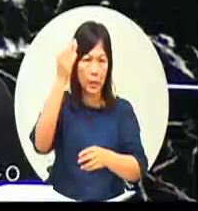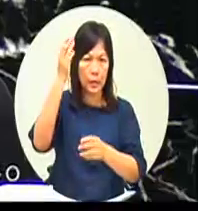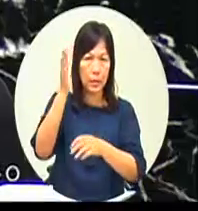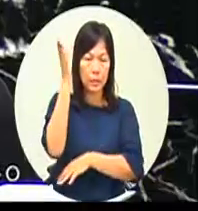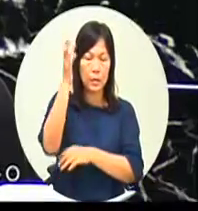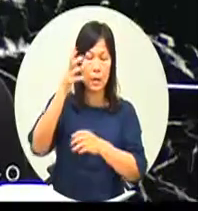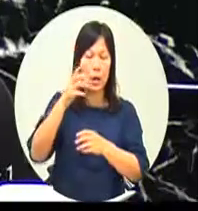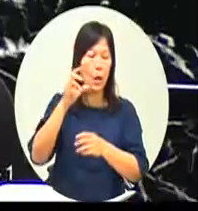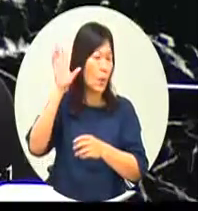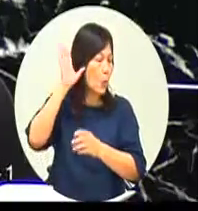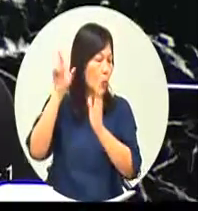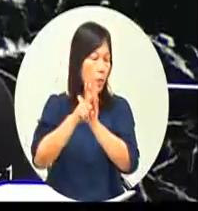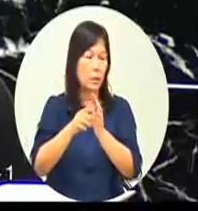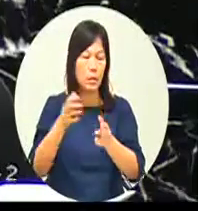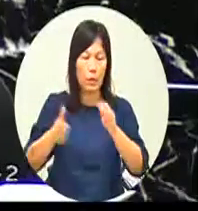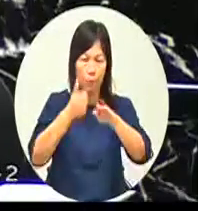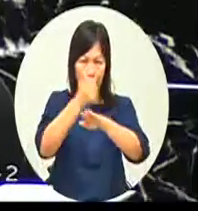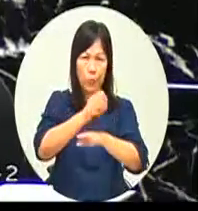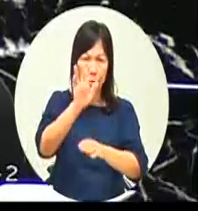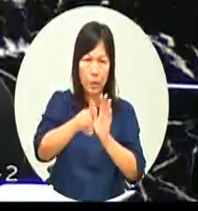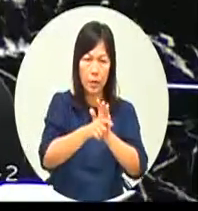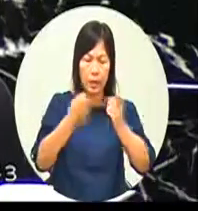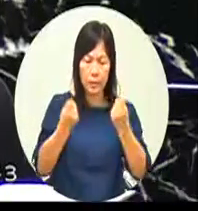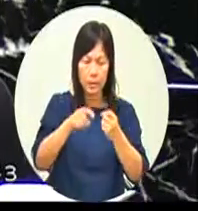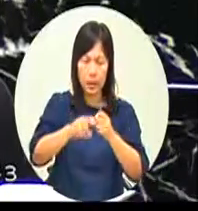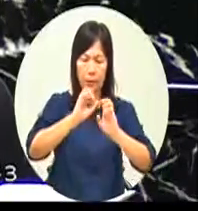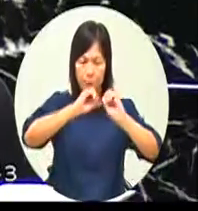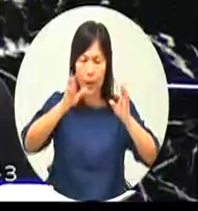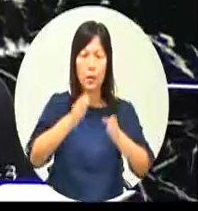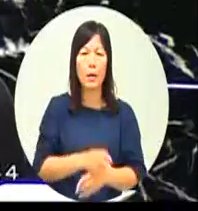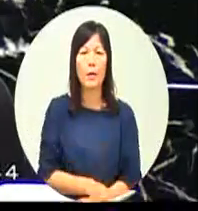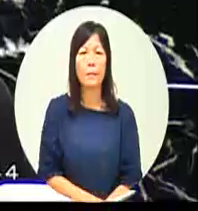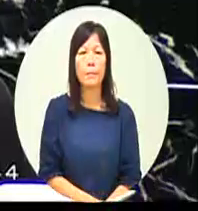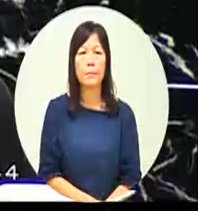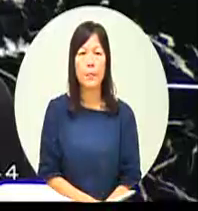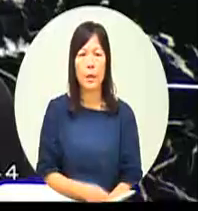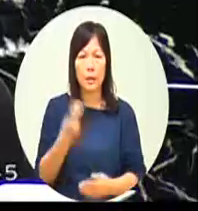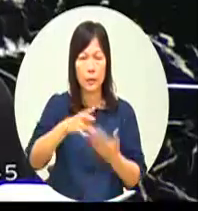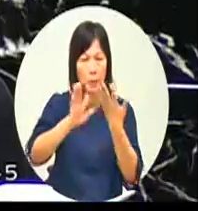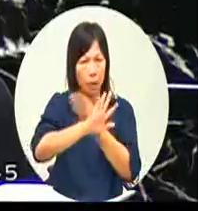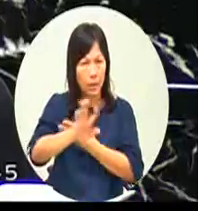任，这个在此跟各位议员报告。另外，